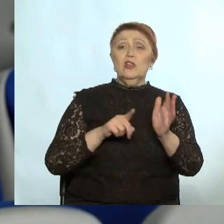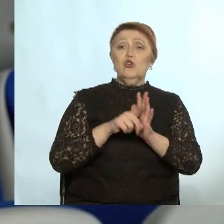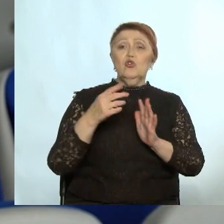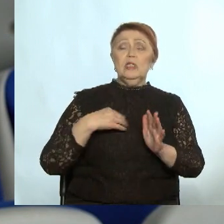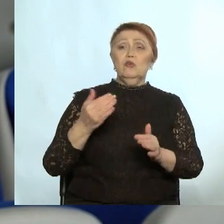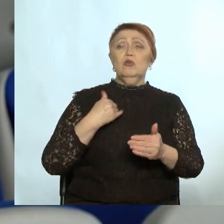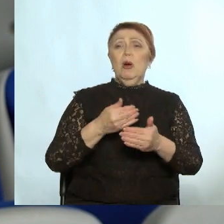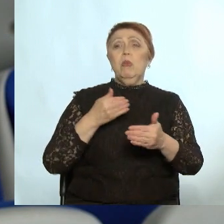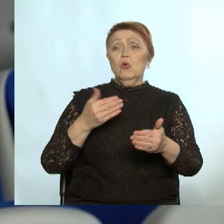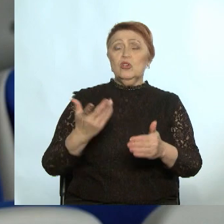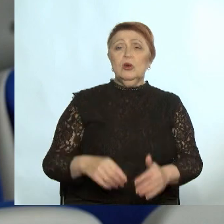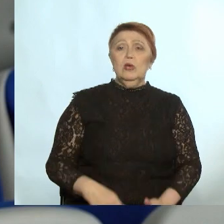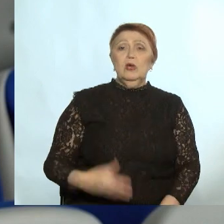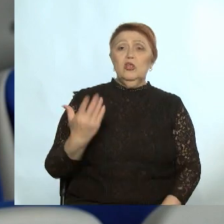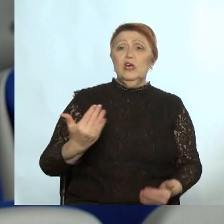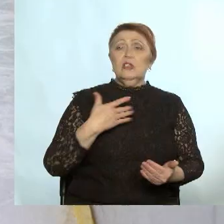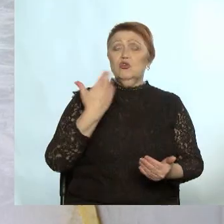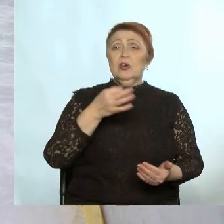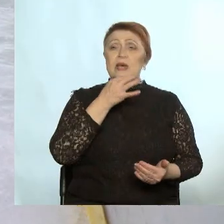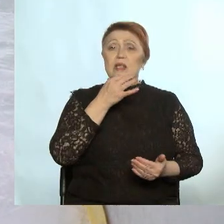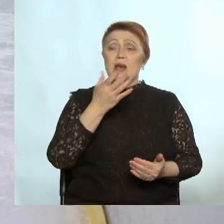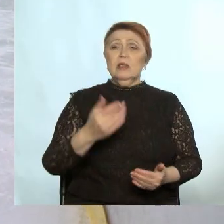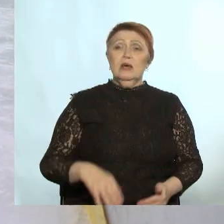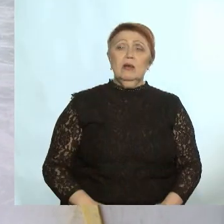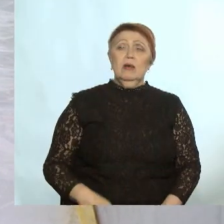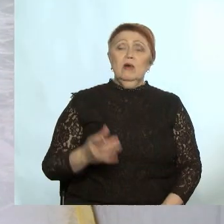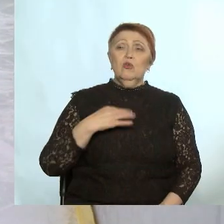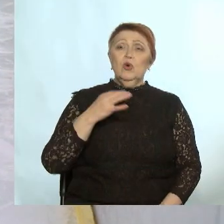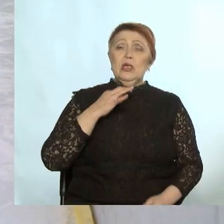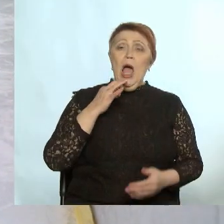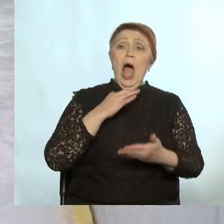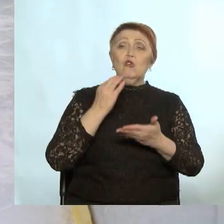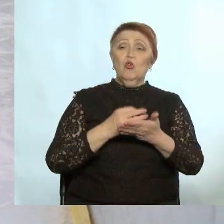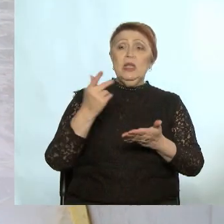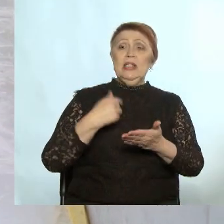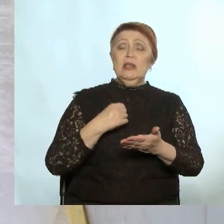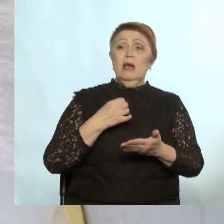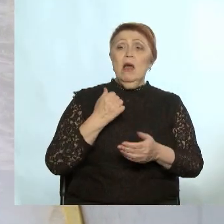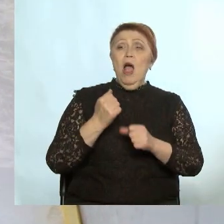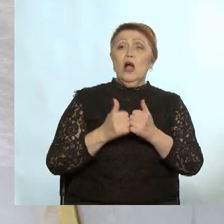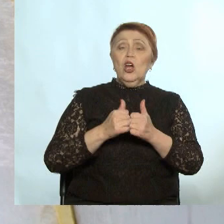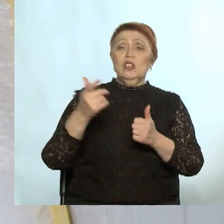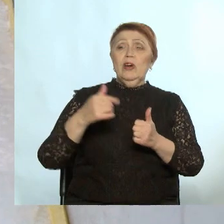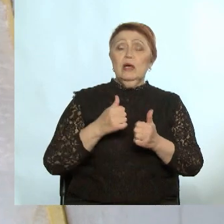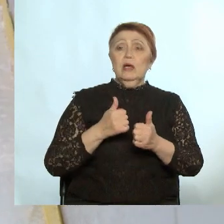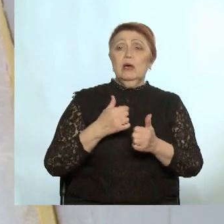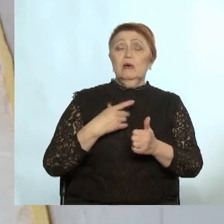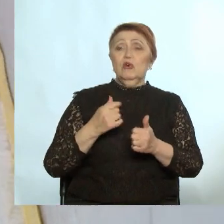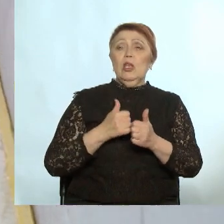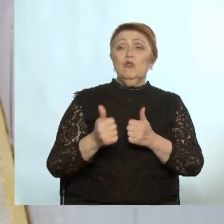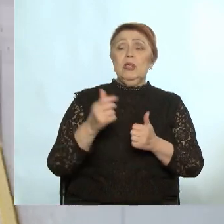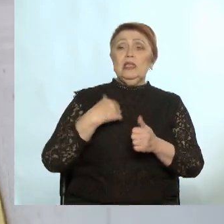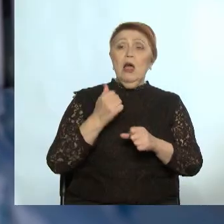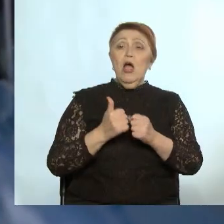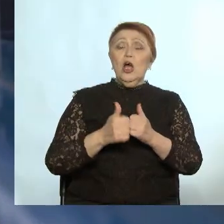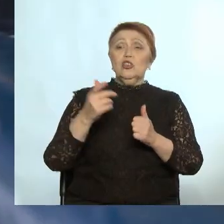борьба запрещена, то есть ничего нельзя. Особенностью у каждого ребенка это, конечно, характер, темперамент. У всех все разные. То есть нужно подход к